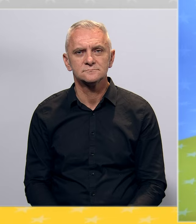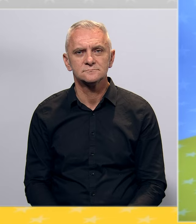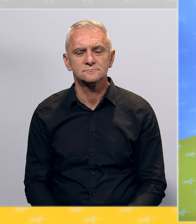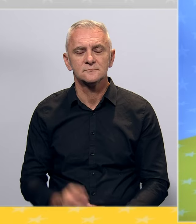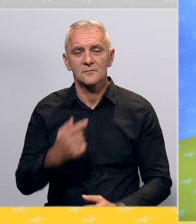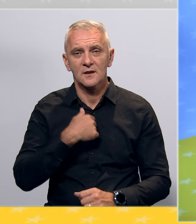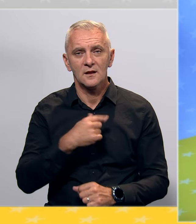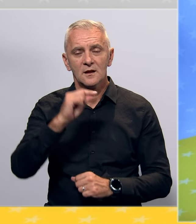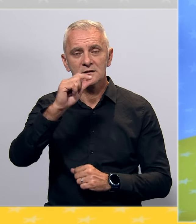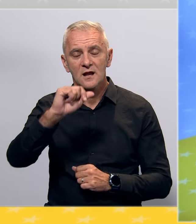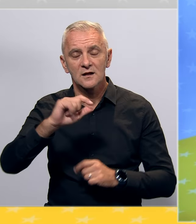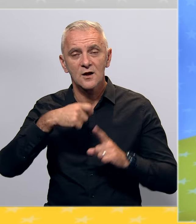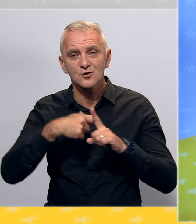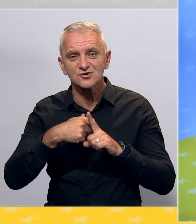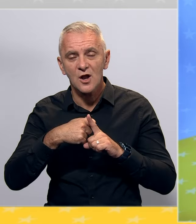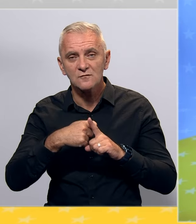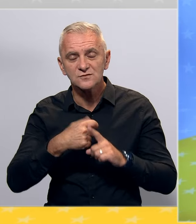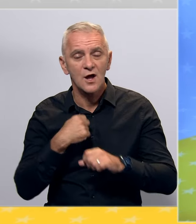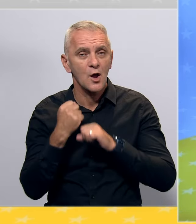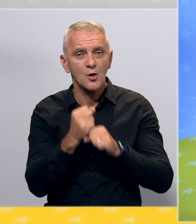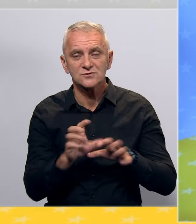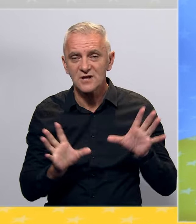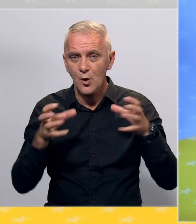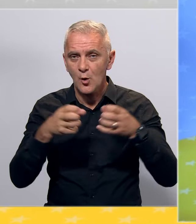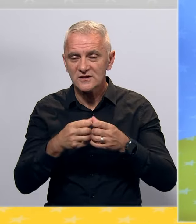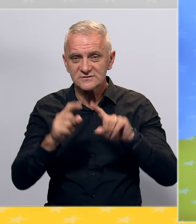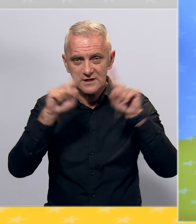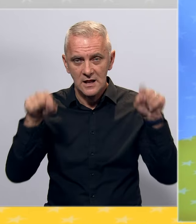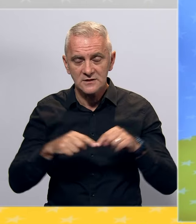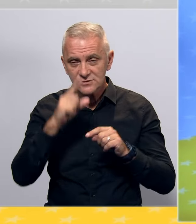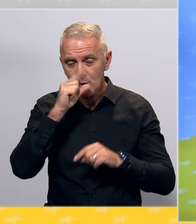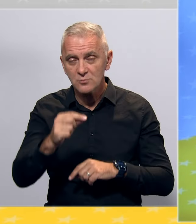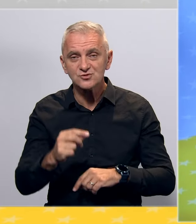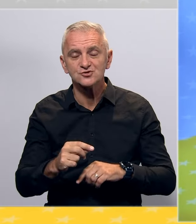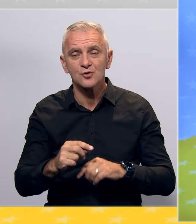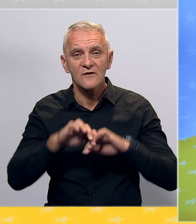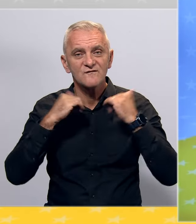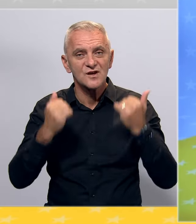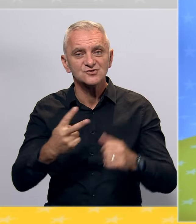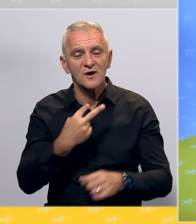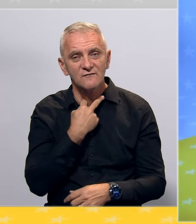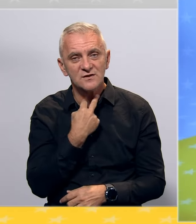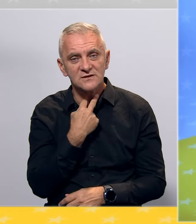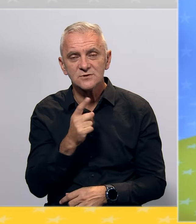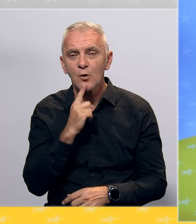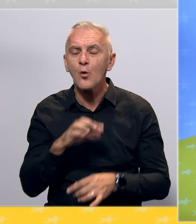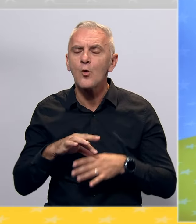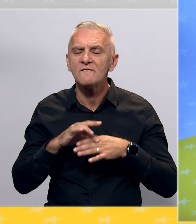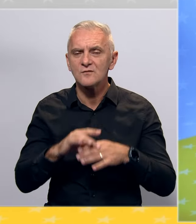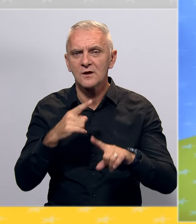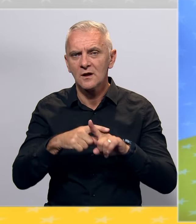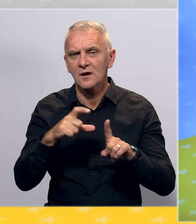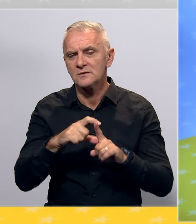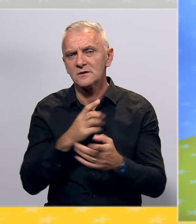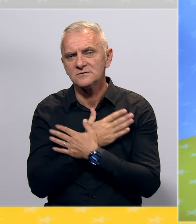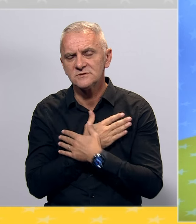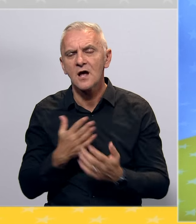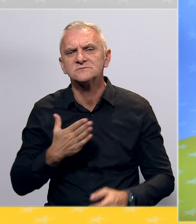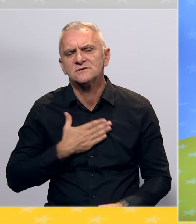Ja sam Ranko Križanović, nositelj sam koalicijske liste za općinsko vijeće Vitez koju predvodi HDZ BiH sa svojim